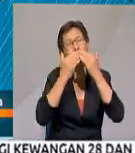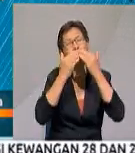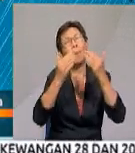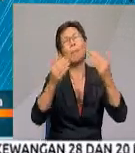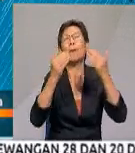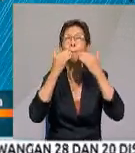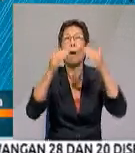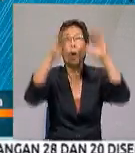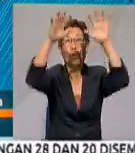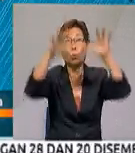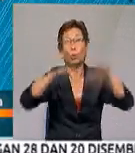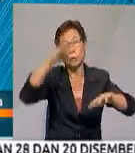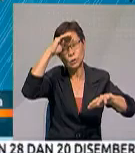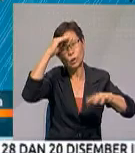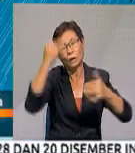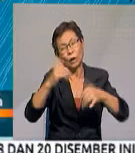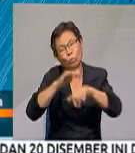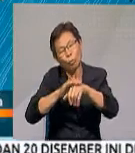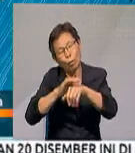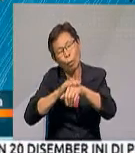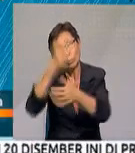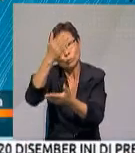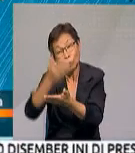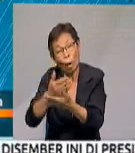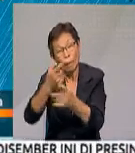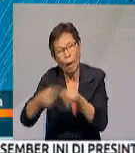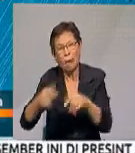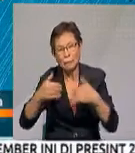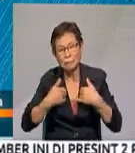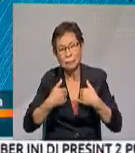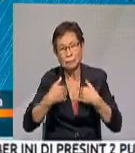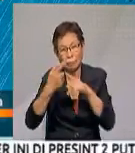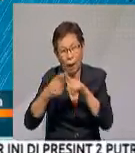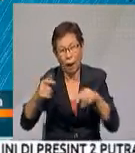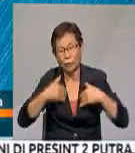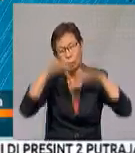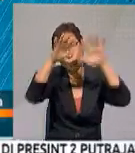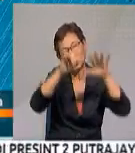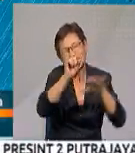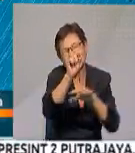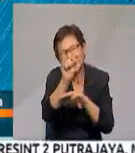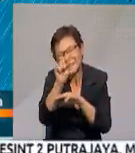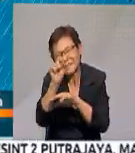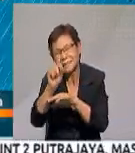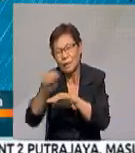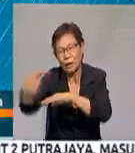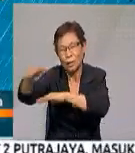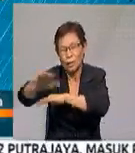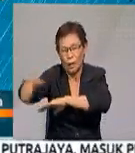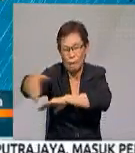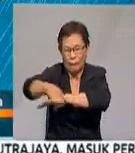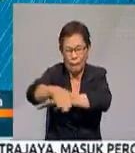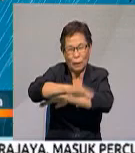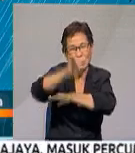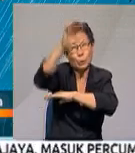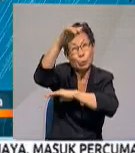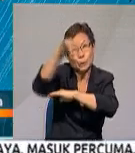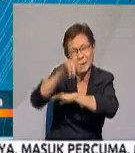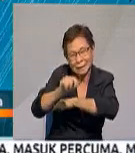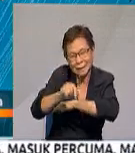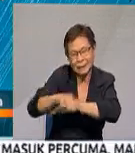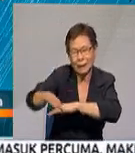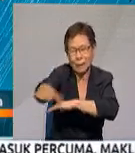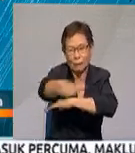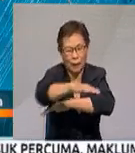Johor sudah beransur-ansur reda. Namun begitu, terdapat hujan sedikit di kawasan pesisir pantai dan juga